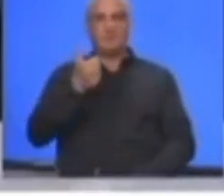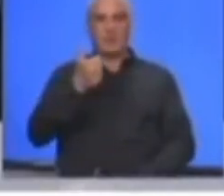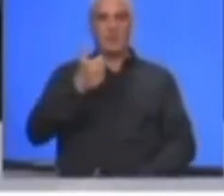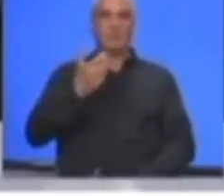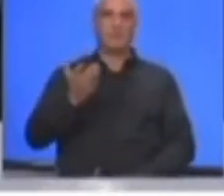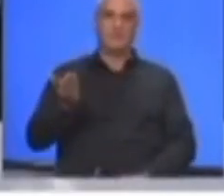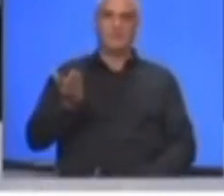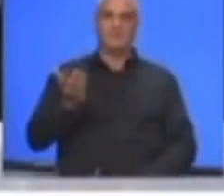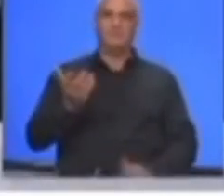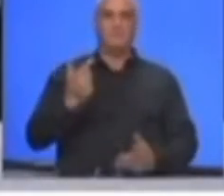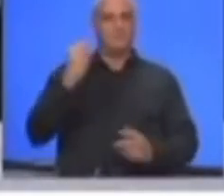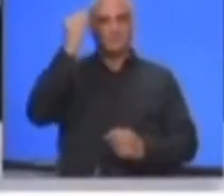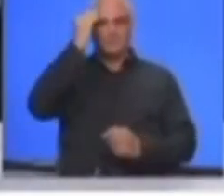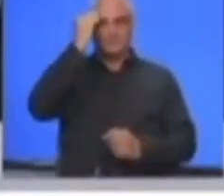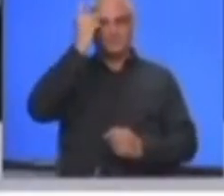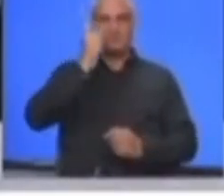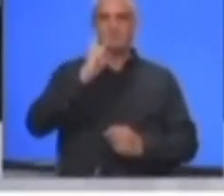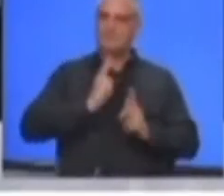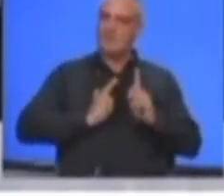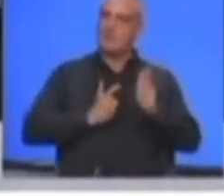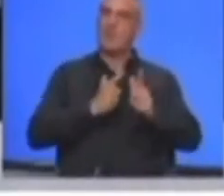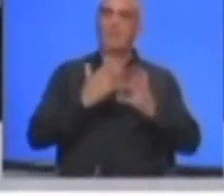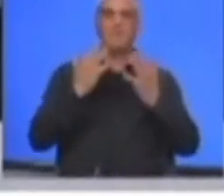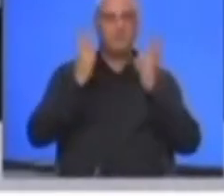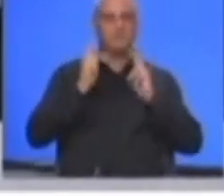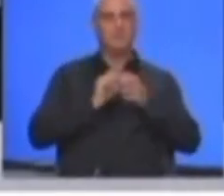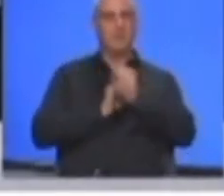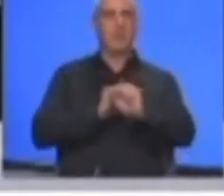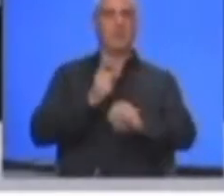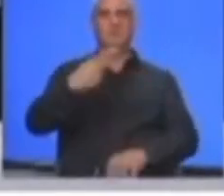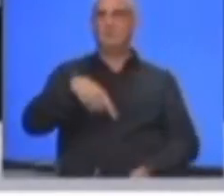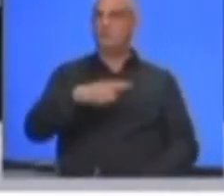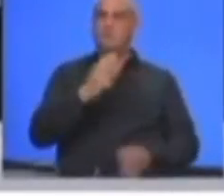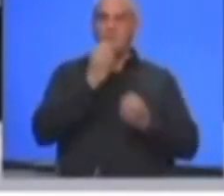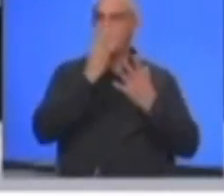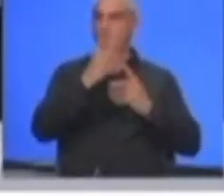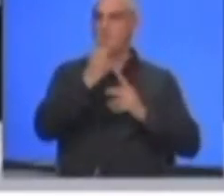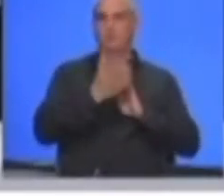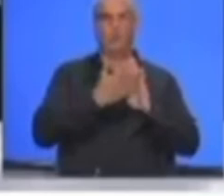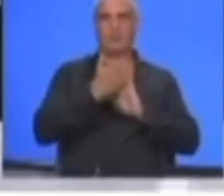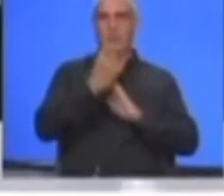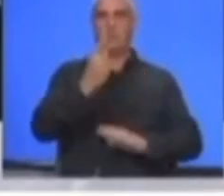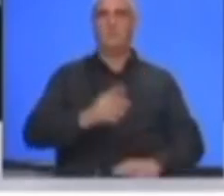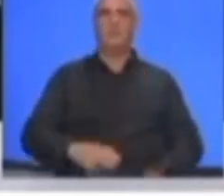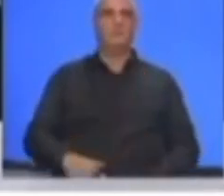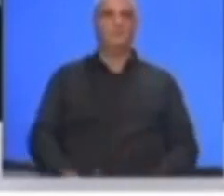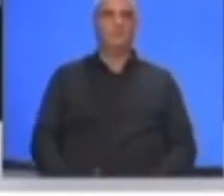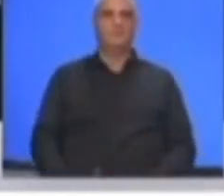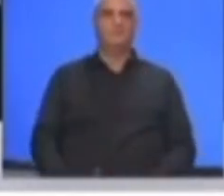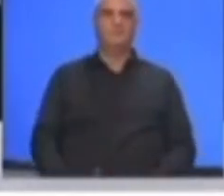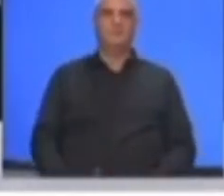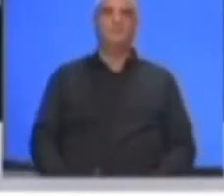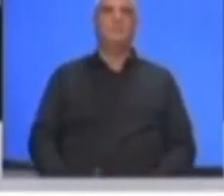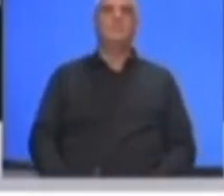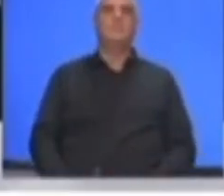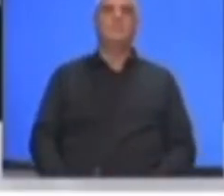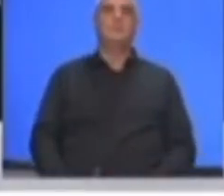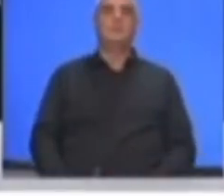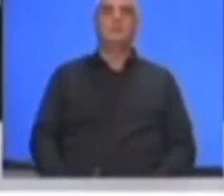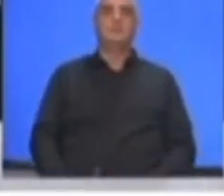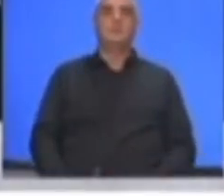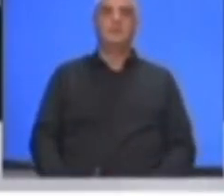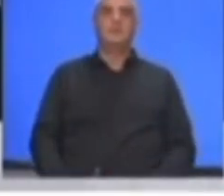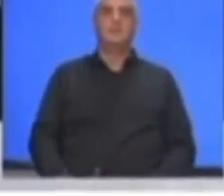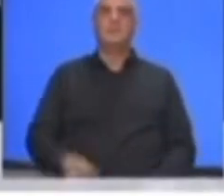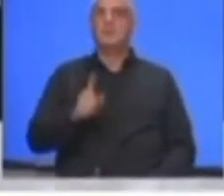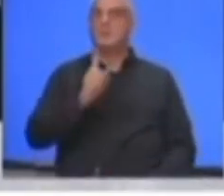הזה, ויזכרו מי נלחמים וכמה צריך לחזק אותם. זה מדהים מה שאתה אומר. מאוד מאוד חשוב.